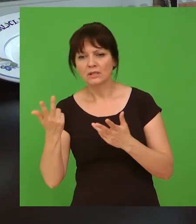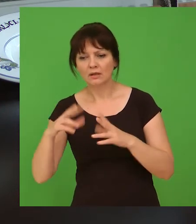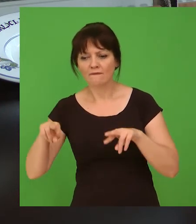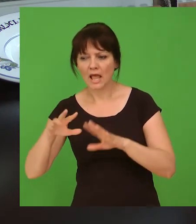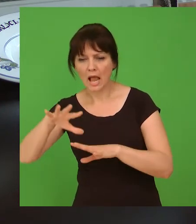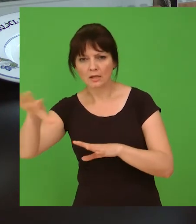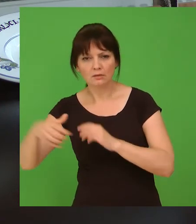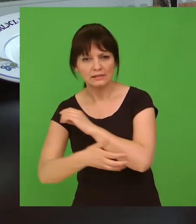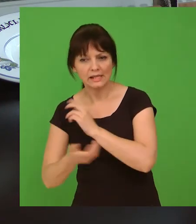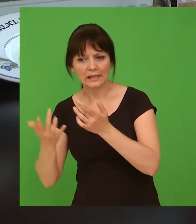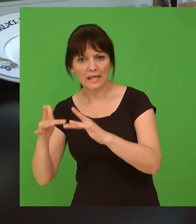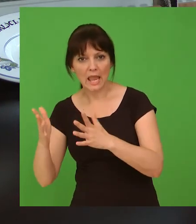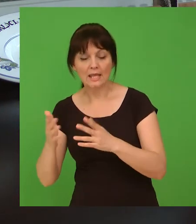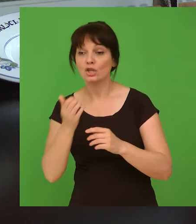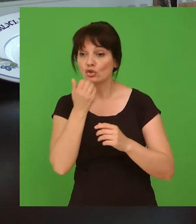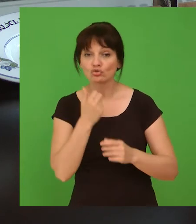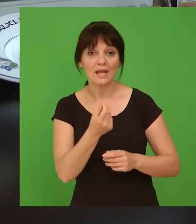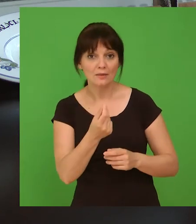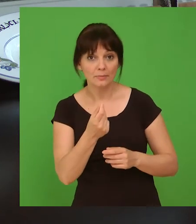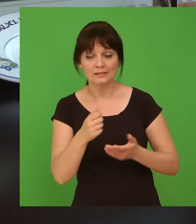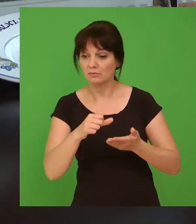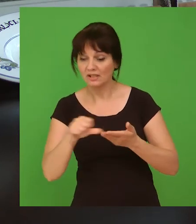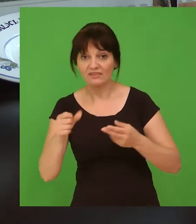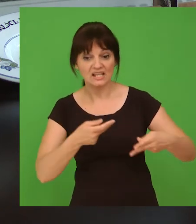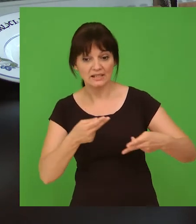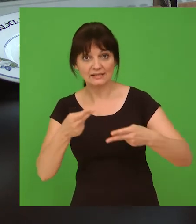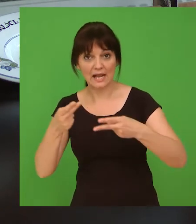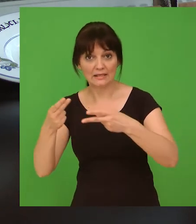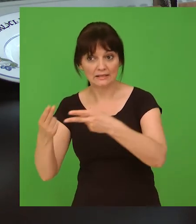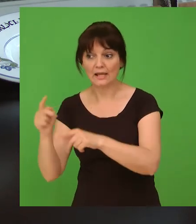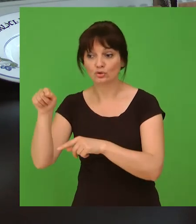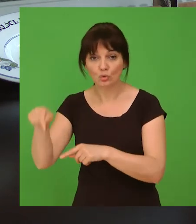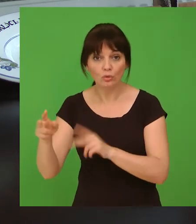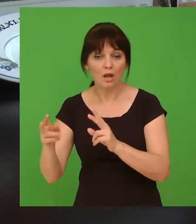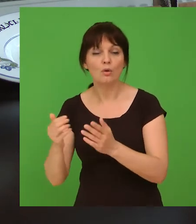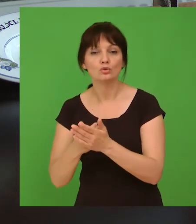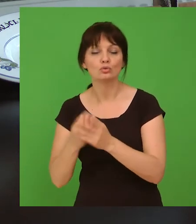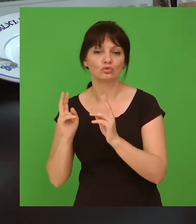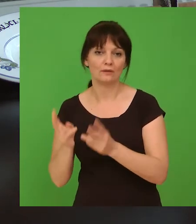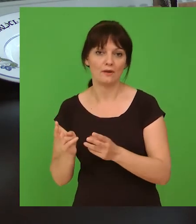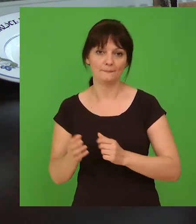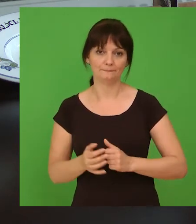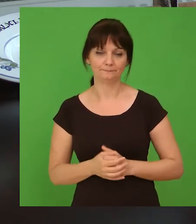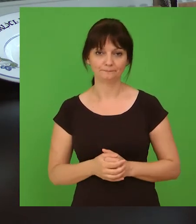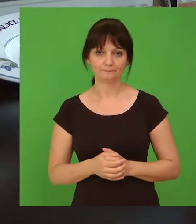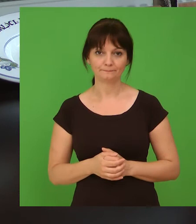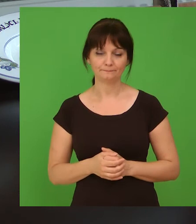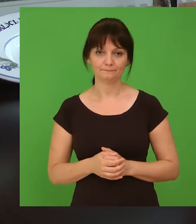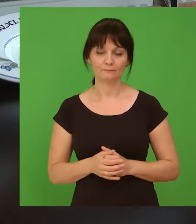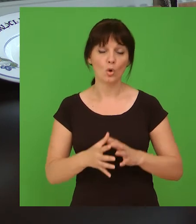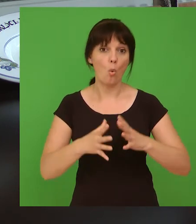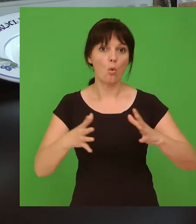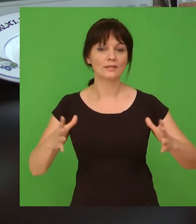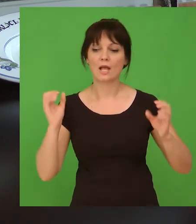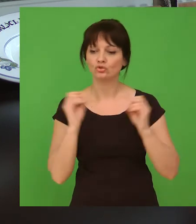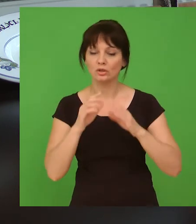és saját maguk pénzéből megfinanszírozva szállítják el oda, ahol erre szükség lehet. Hatalmas raktárakat